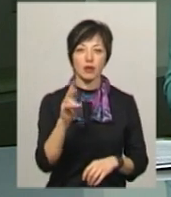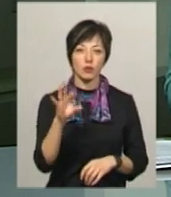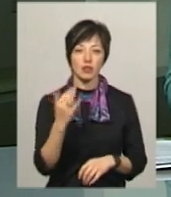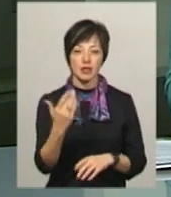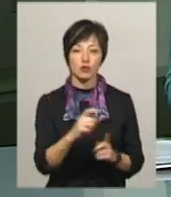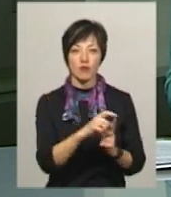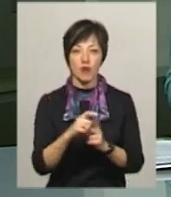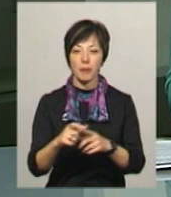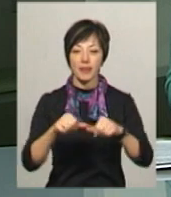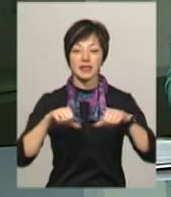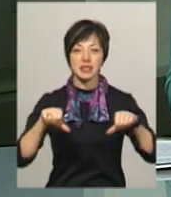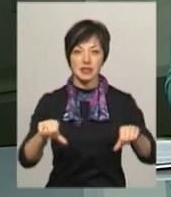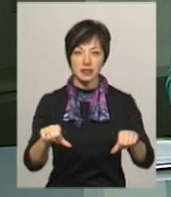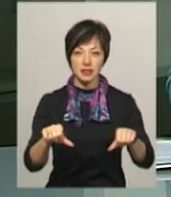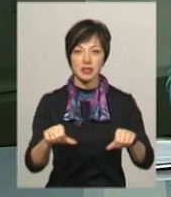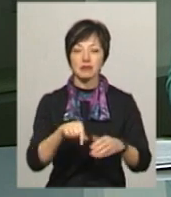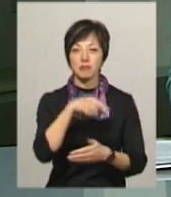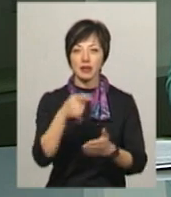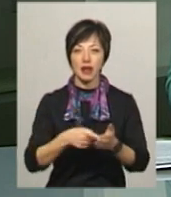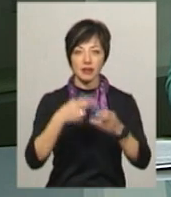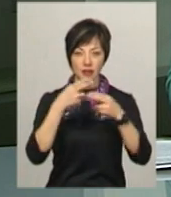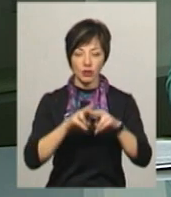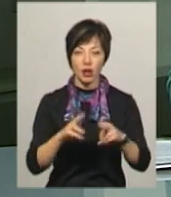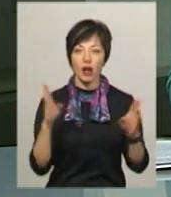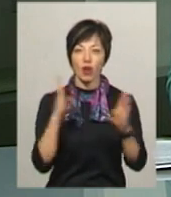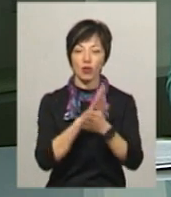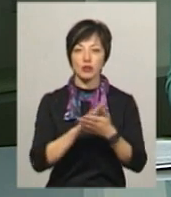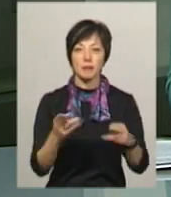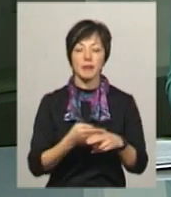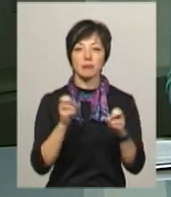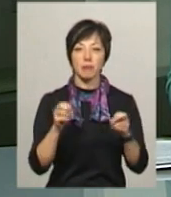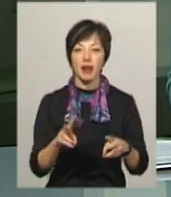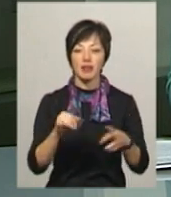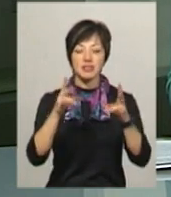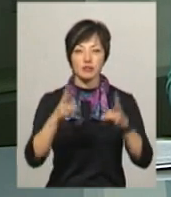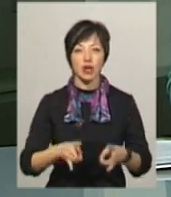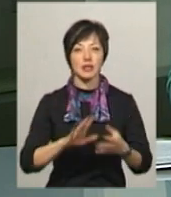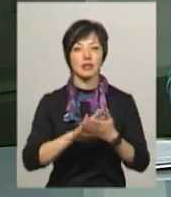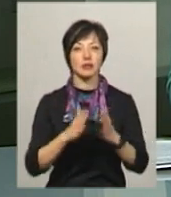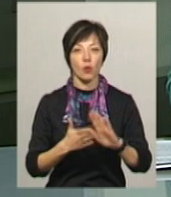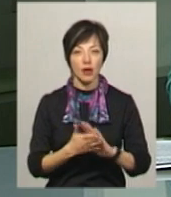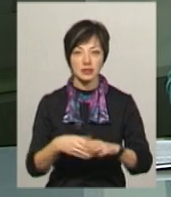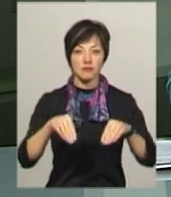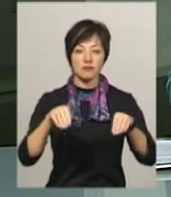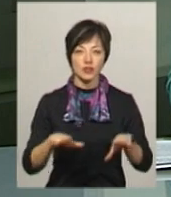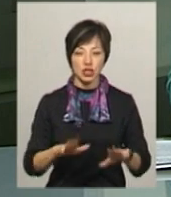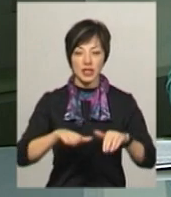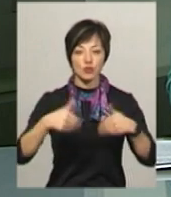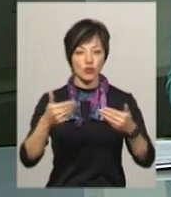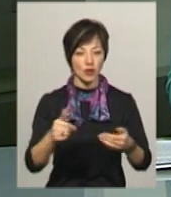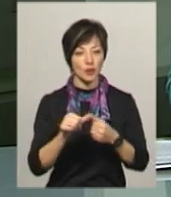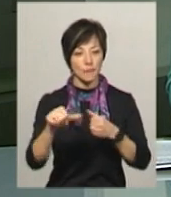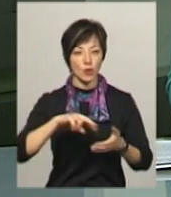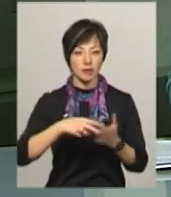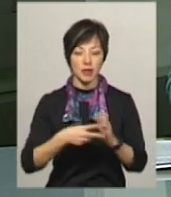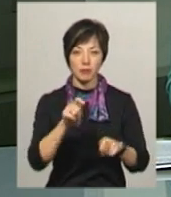її словами, на засіданні комісії з питань техногенно-екологічної безпеки та надзвичайних ситуацій вирішили ініціювати